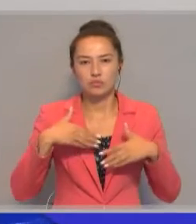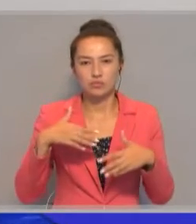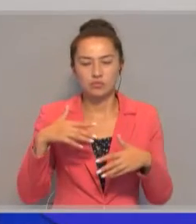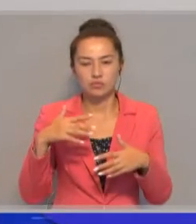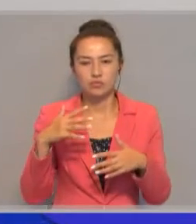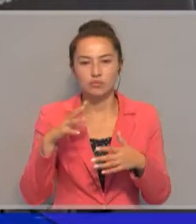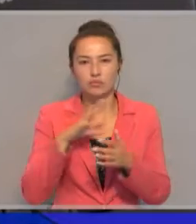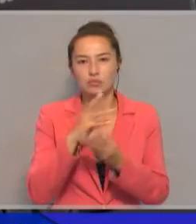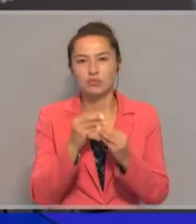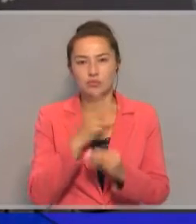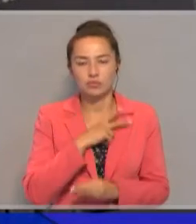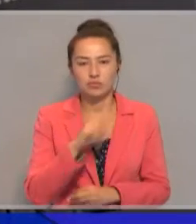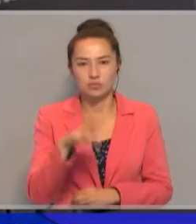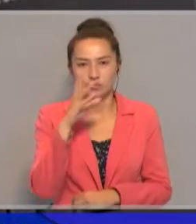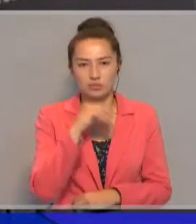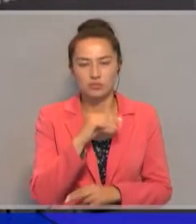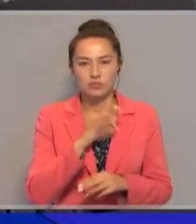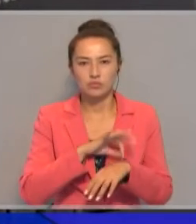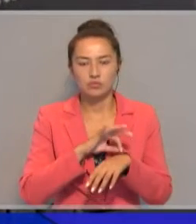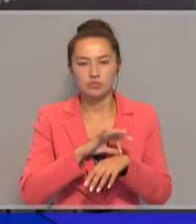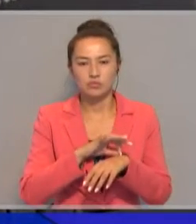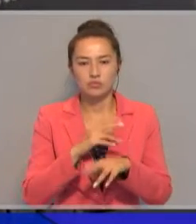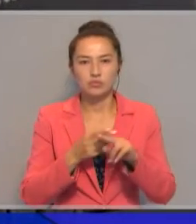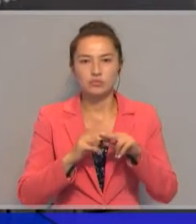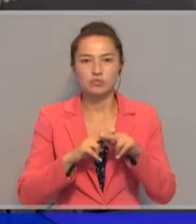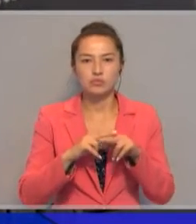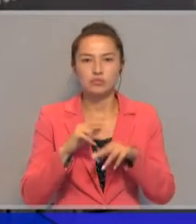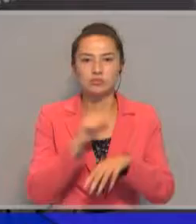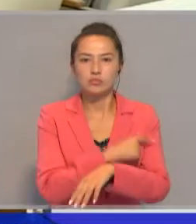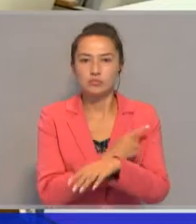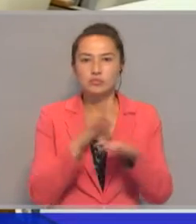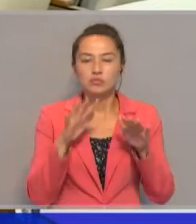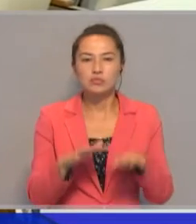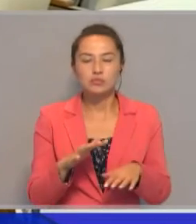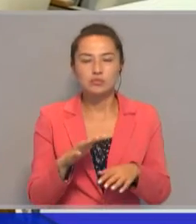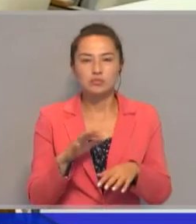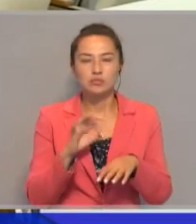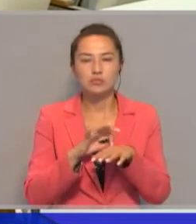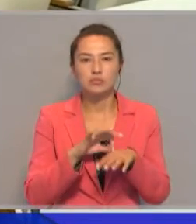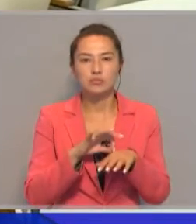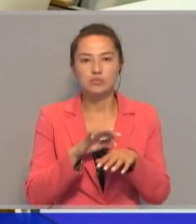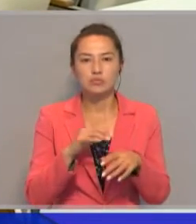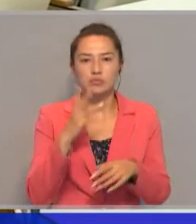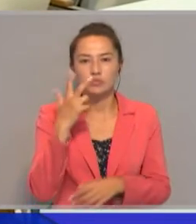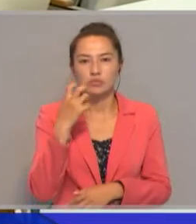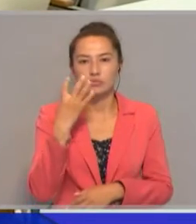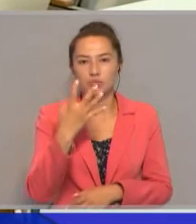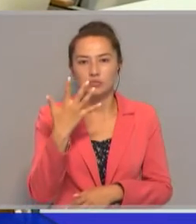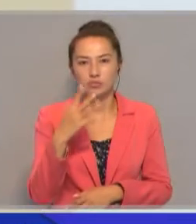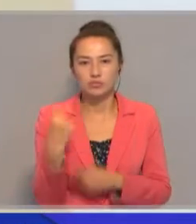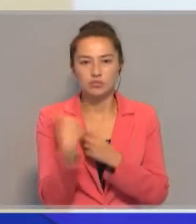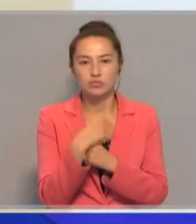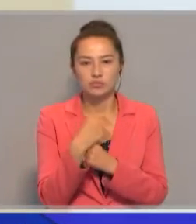Өкініштің арты өлімге келіп жатыр. Қалада жұқпалы аурулар ауруханасы біреу болғандықтан ауыр халдегі 345 науқас осында